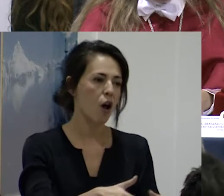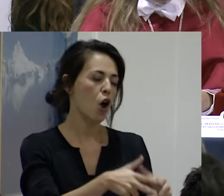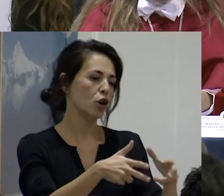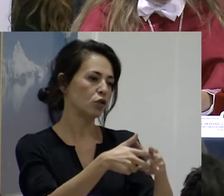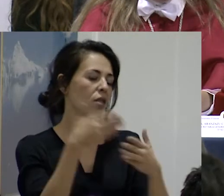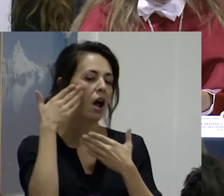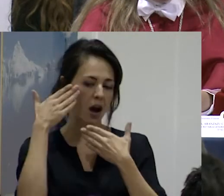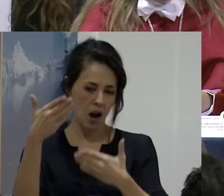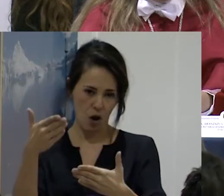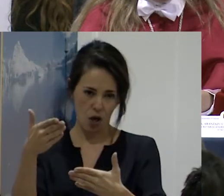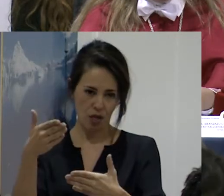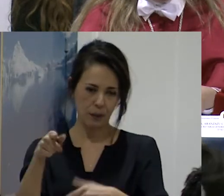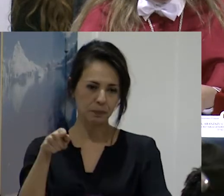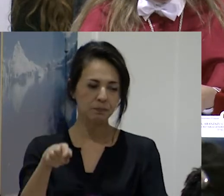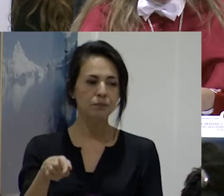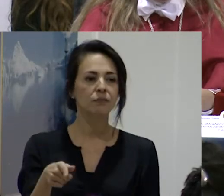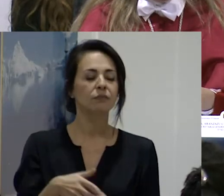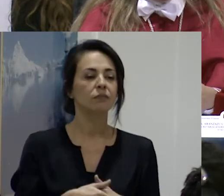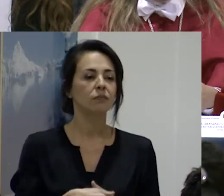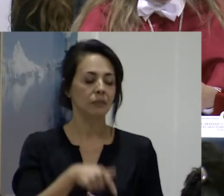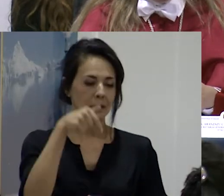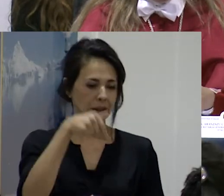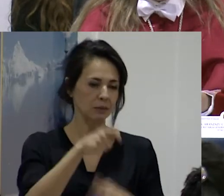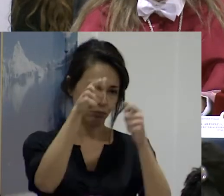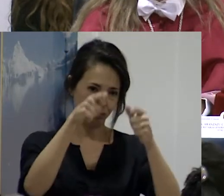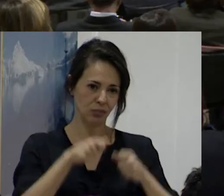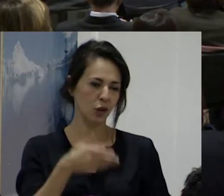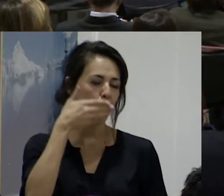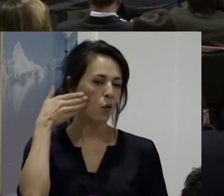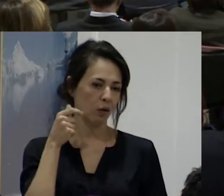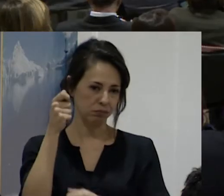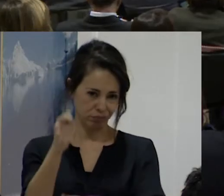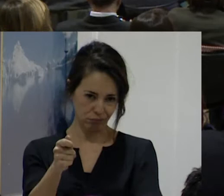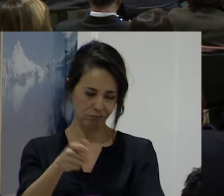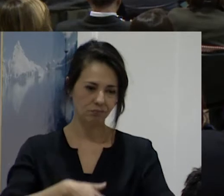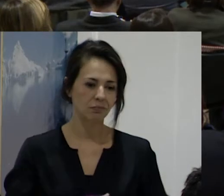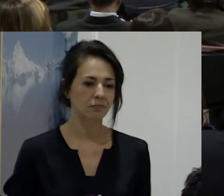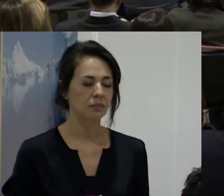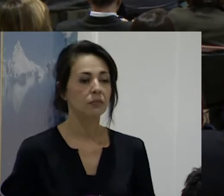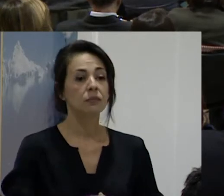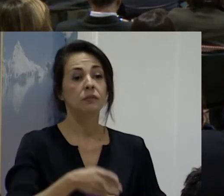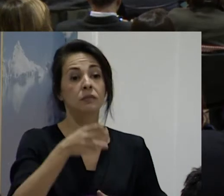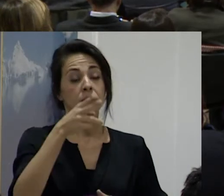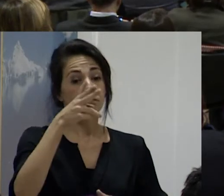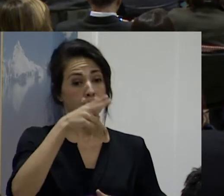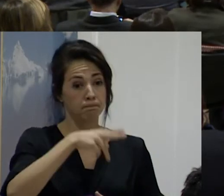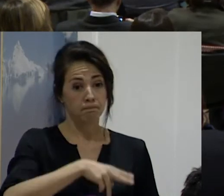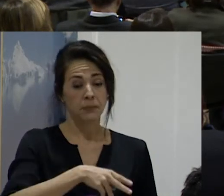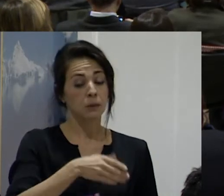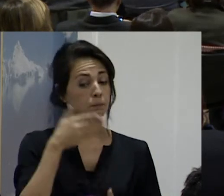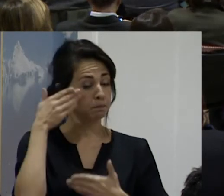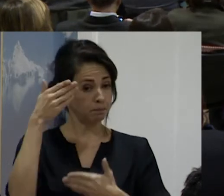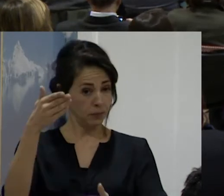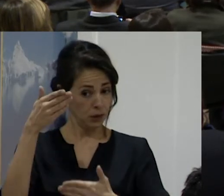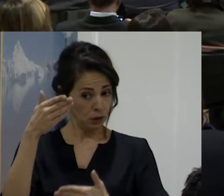inqüestionable, s'unix avui a aquest reconeixement acadèmic. I si evidentment aquest reconeixement social